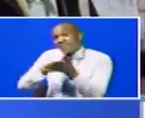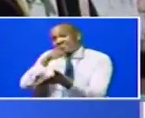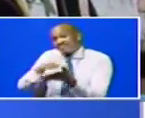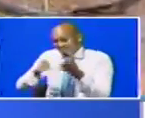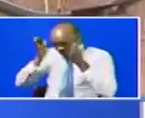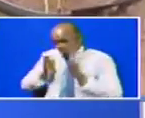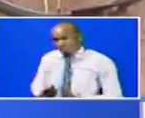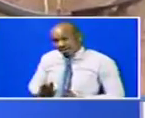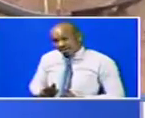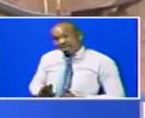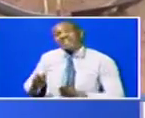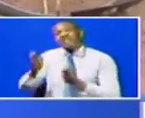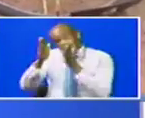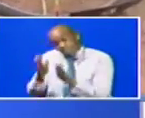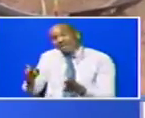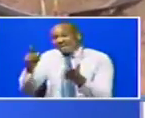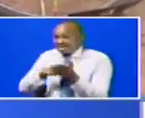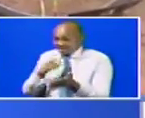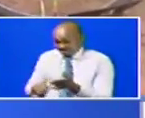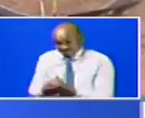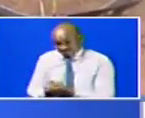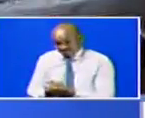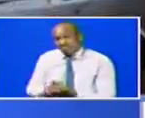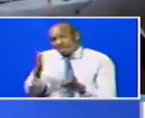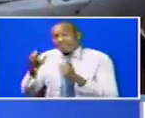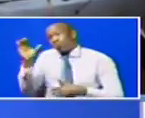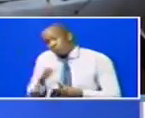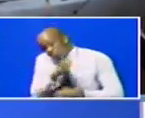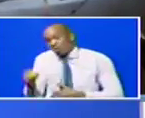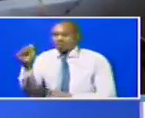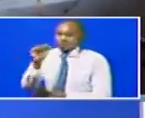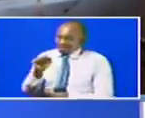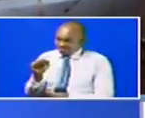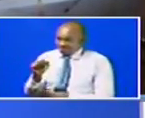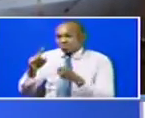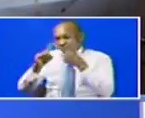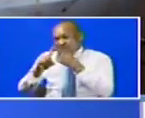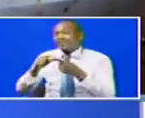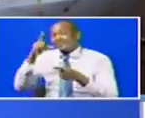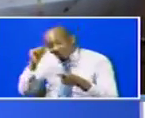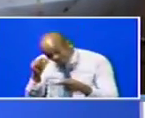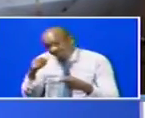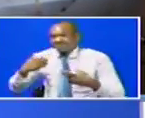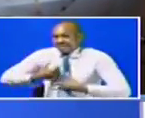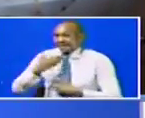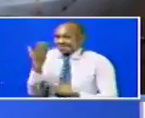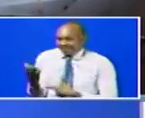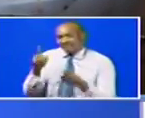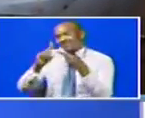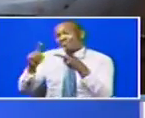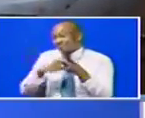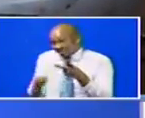kibinadamu. Kwa kizungu tunaita human error. Makosa kama yapi? Kukunywa na kuendesha gari, usingizi ama uchovu, makosa mengine